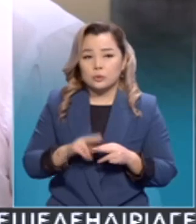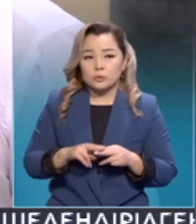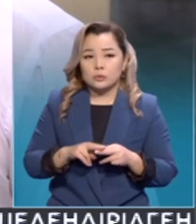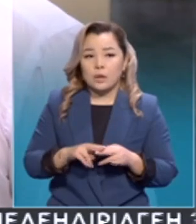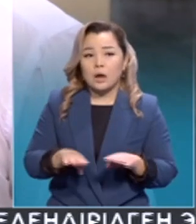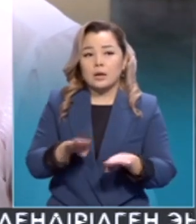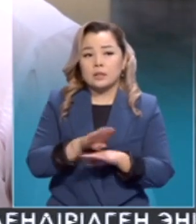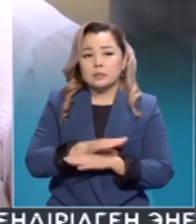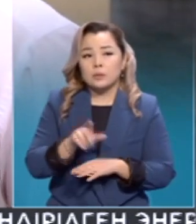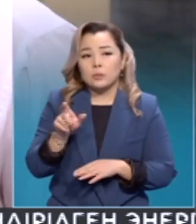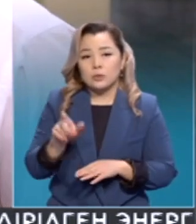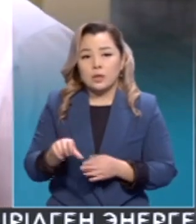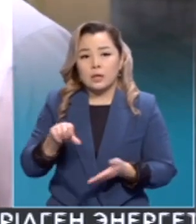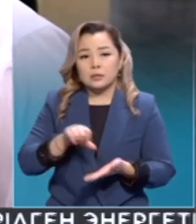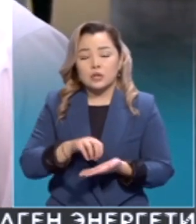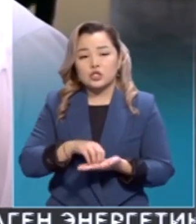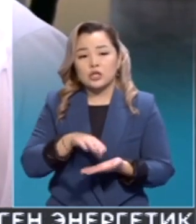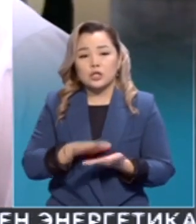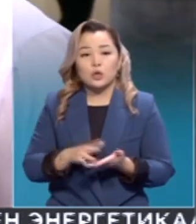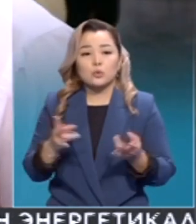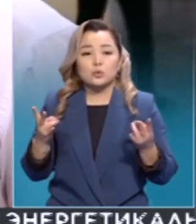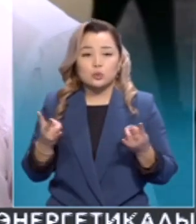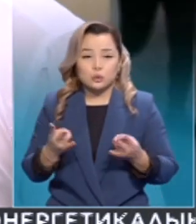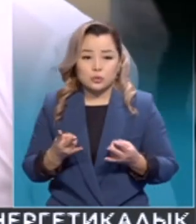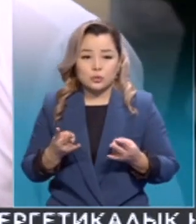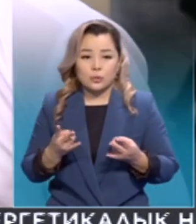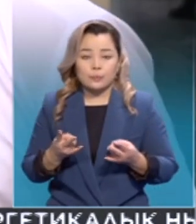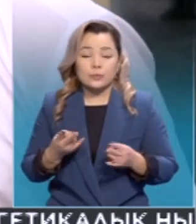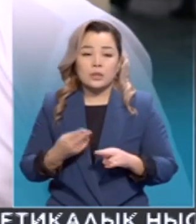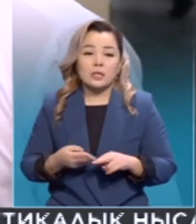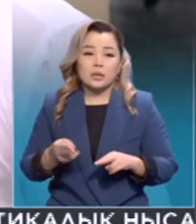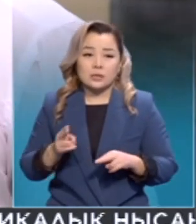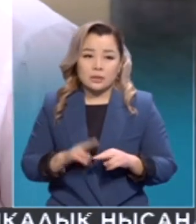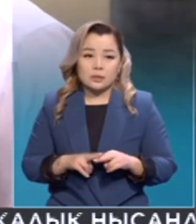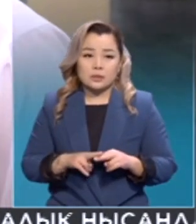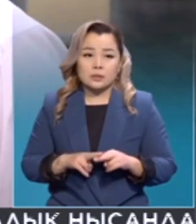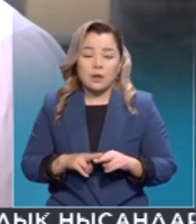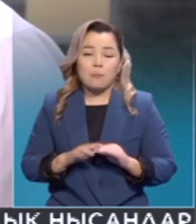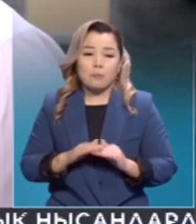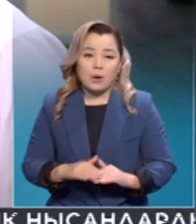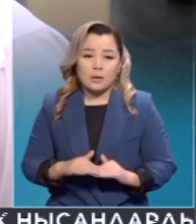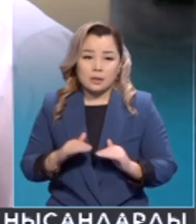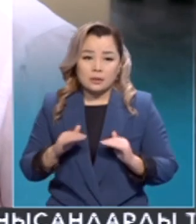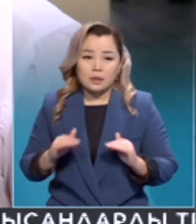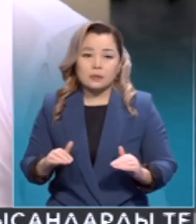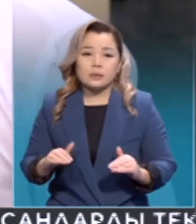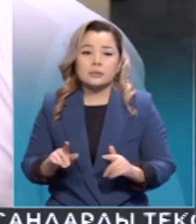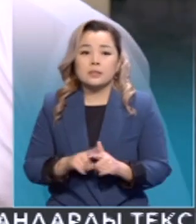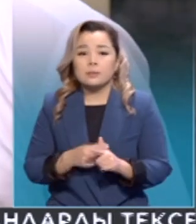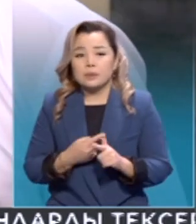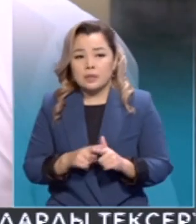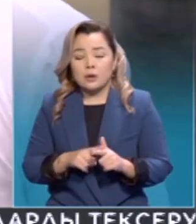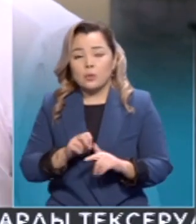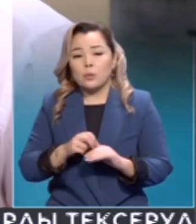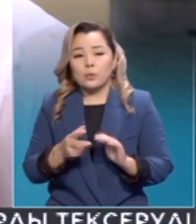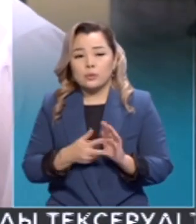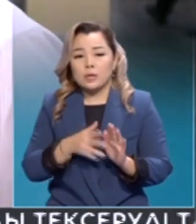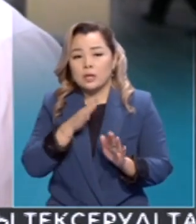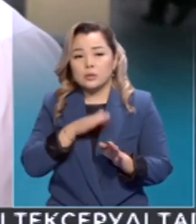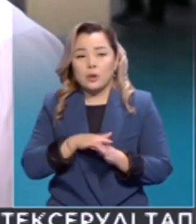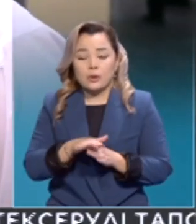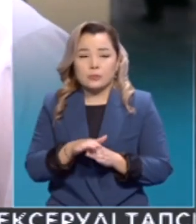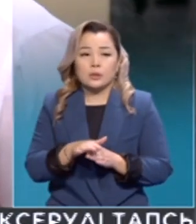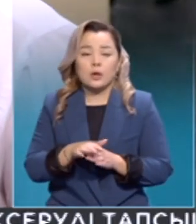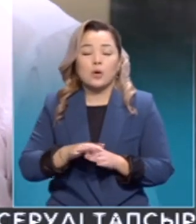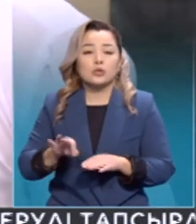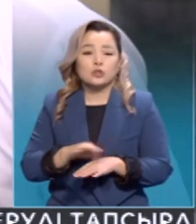жаңағыдай қайтыс болғаны туралы тіркеу үшін жаңағыдай үйінде балдары болсын, немесе кәмелетке толған, немесе